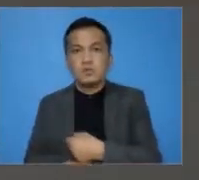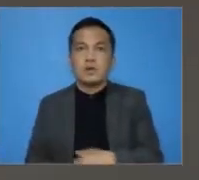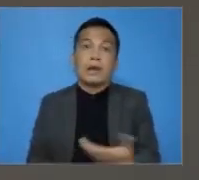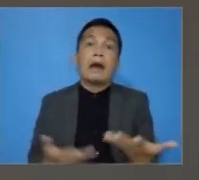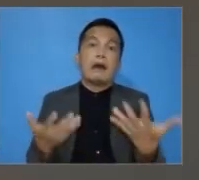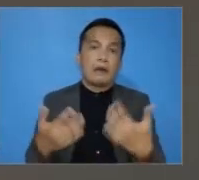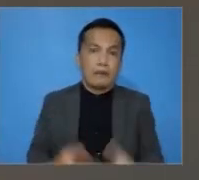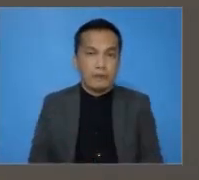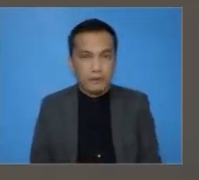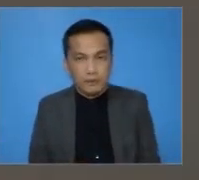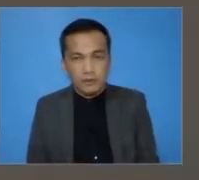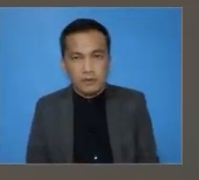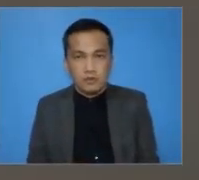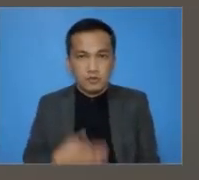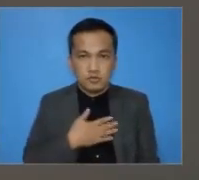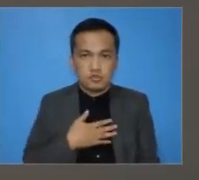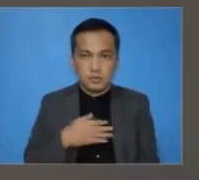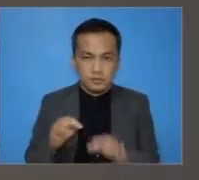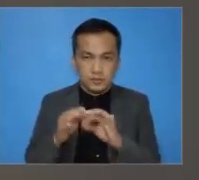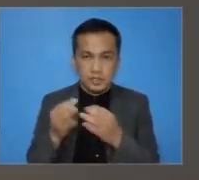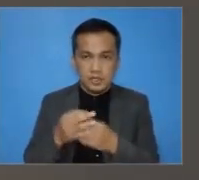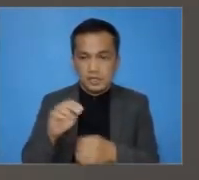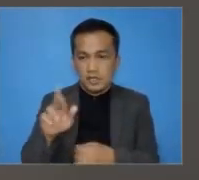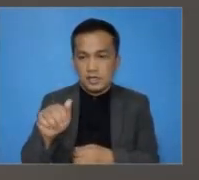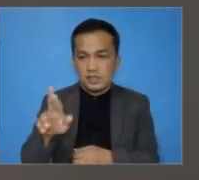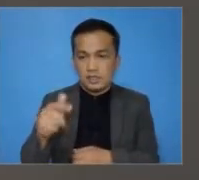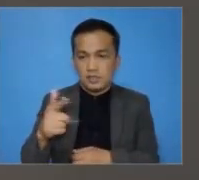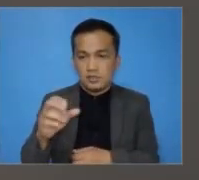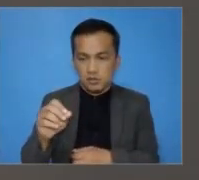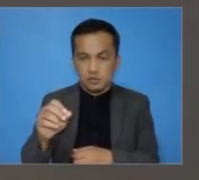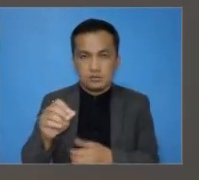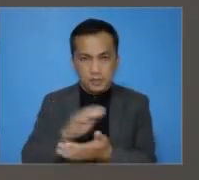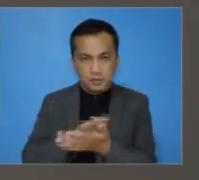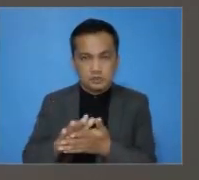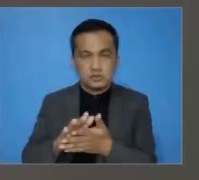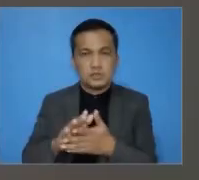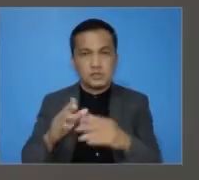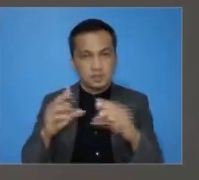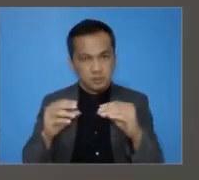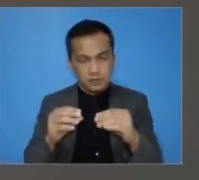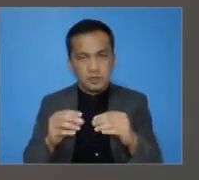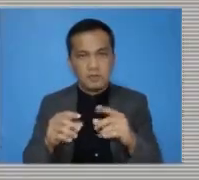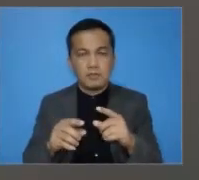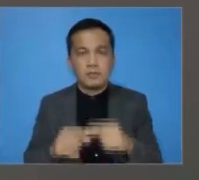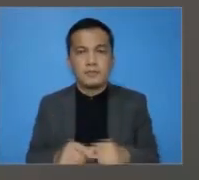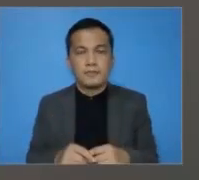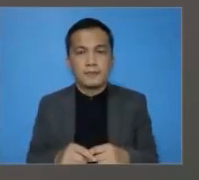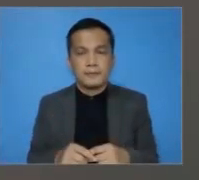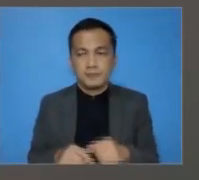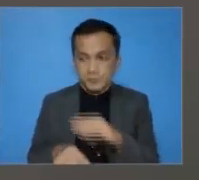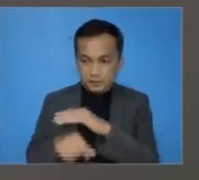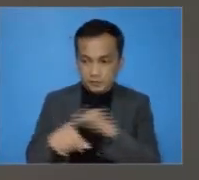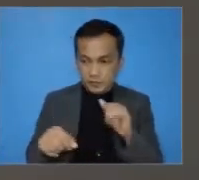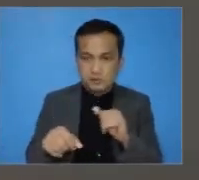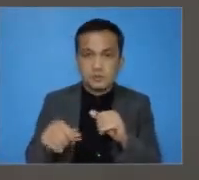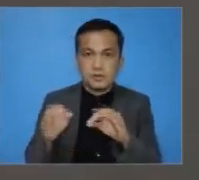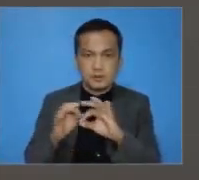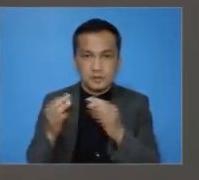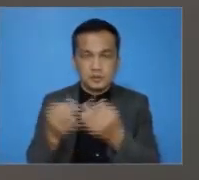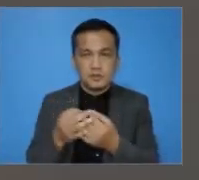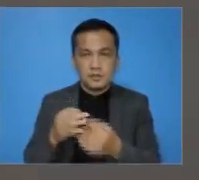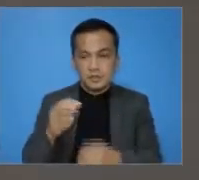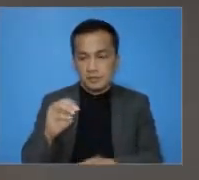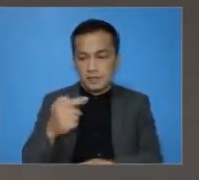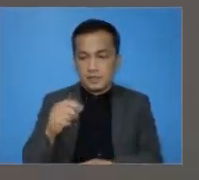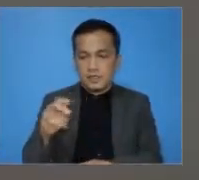Gusto raw sana ng pamilya Aragon na idaan sa maayos na usapan ng lahat. Kaya nang ipatawag sila ng pamilya ni Macaraeg, hindi